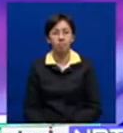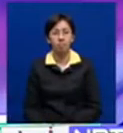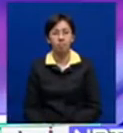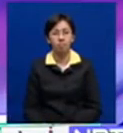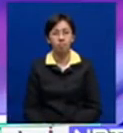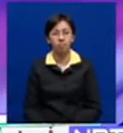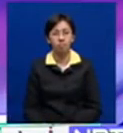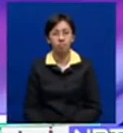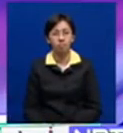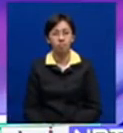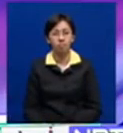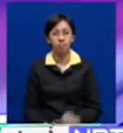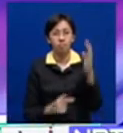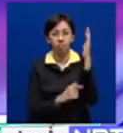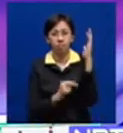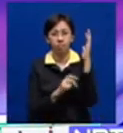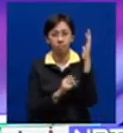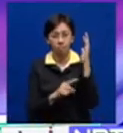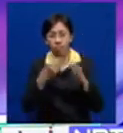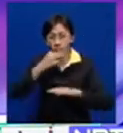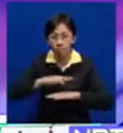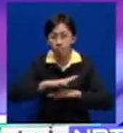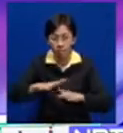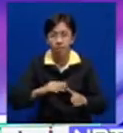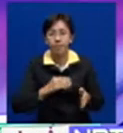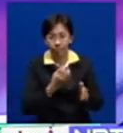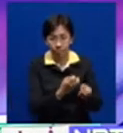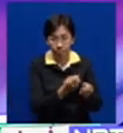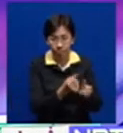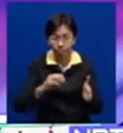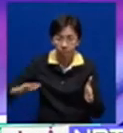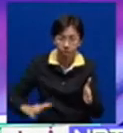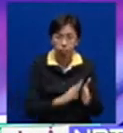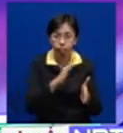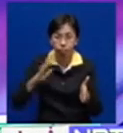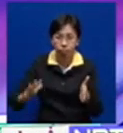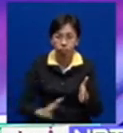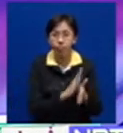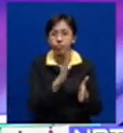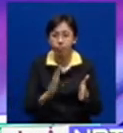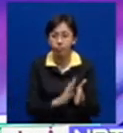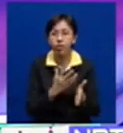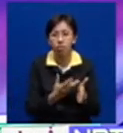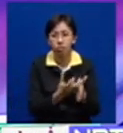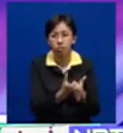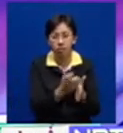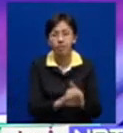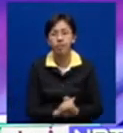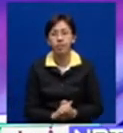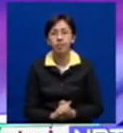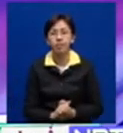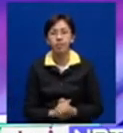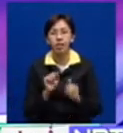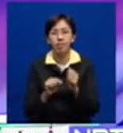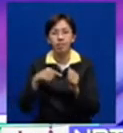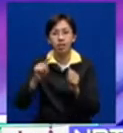ส่วนสถานการณ์ที่จังหวัดนครศรีธรรมราชนั้นคลื่นได้กัดเซาะชายฝั่งทะเลหลายจุดได้รับความเสียหายอย่างหนักโดยเฉพาะที่บริเวณบ้านหน้าโกดอำเ